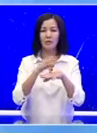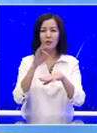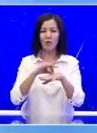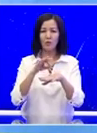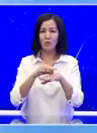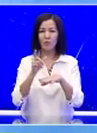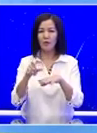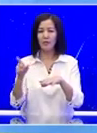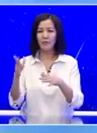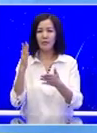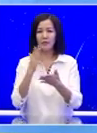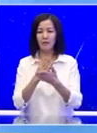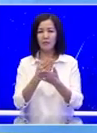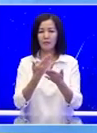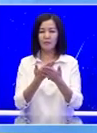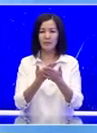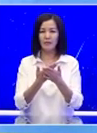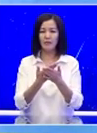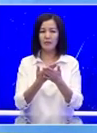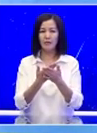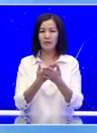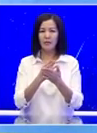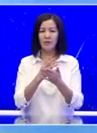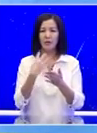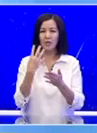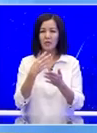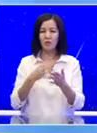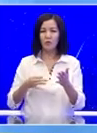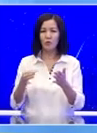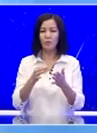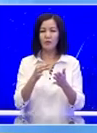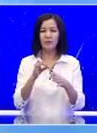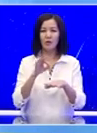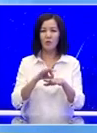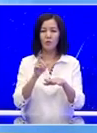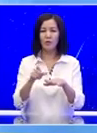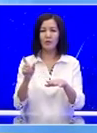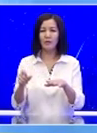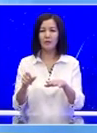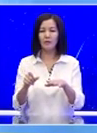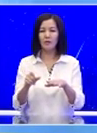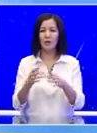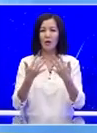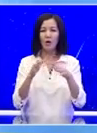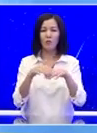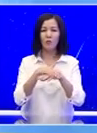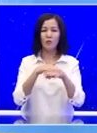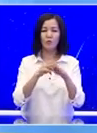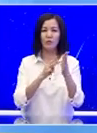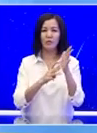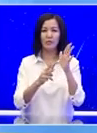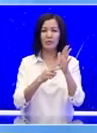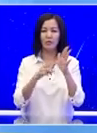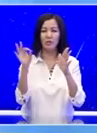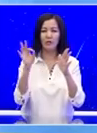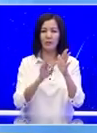өте жоғары. Мысалы, айтып кеткен Қызылорда облысының науқастардың арасында ауыл тұрғындары 87%